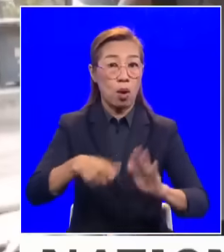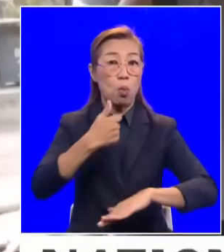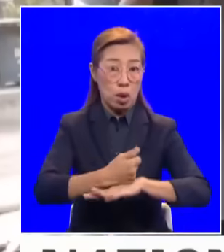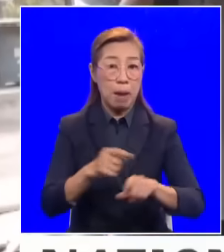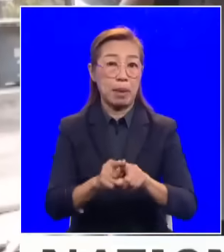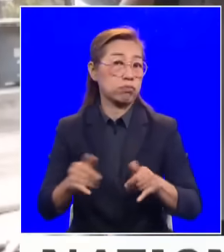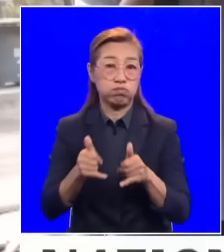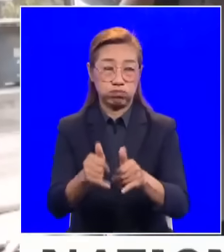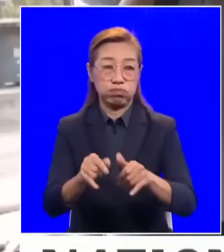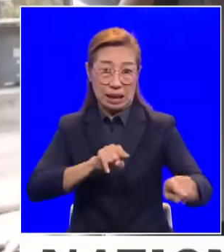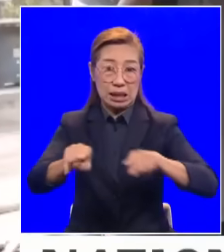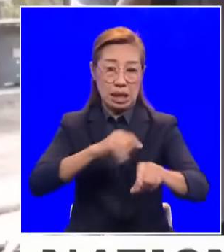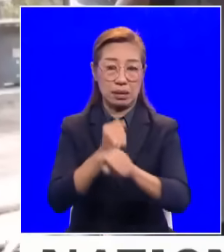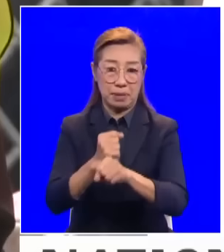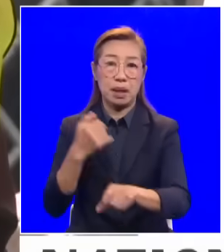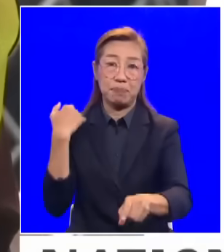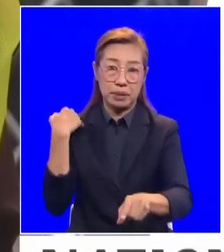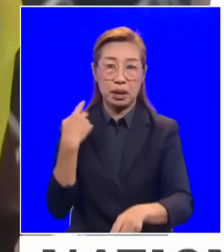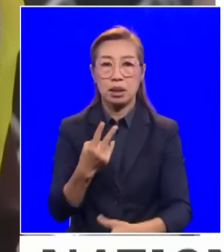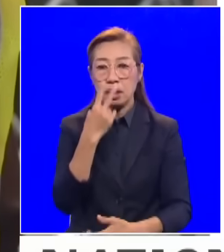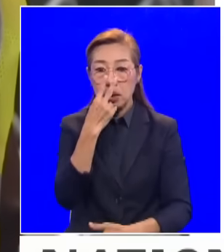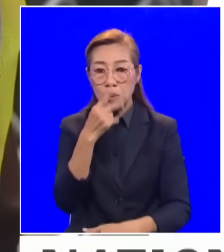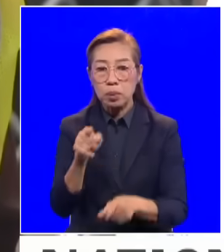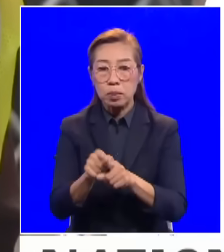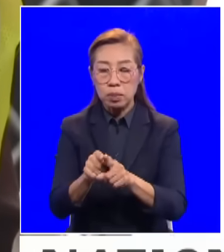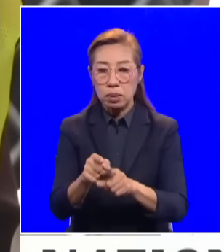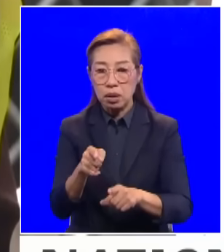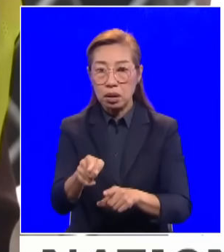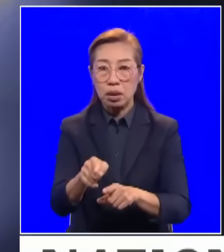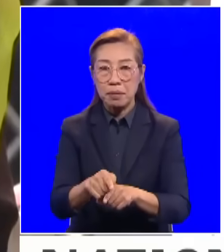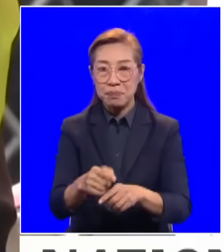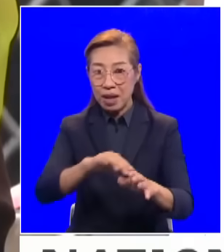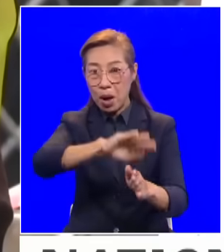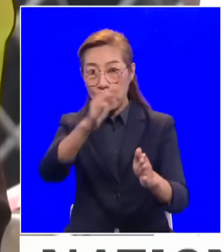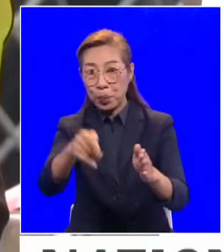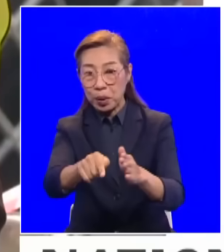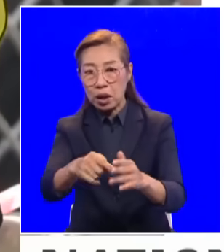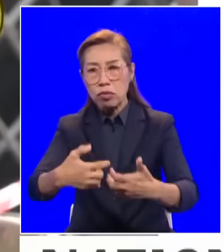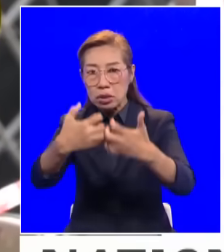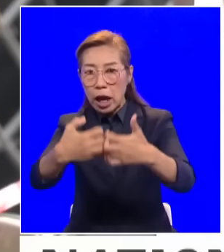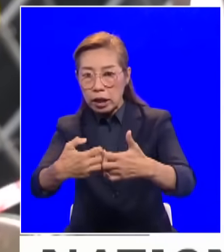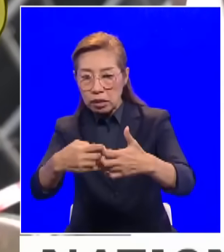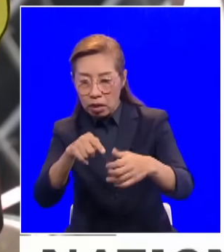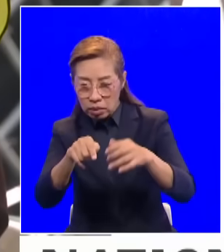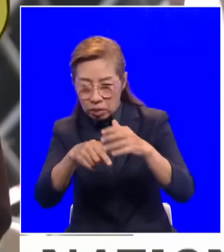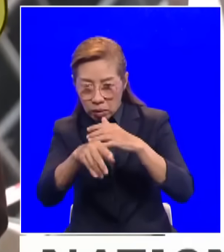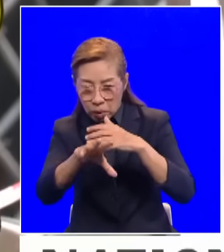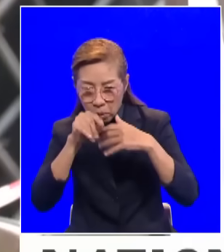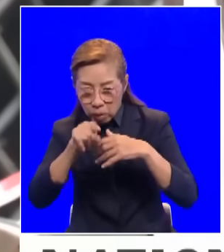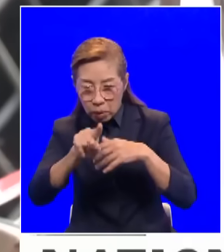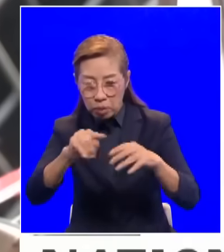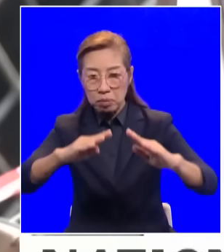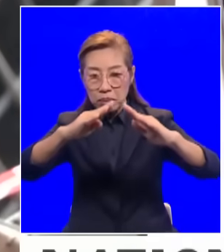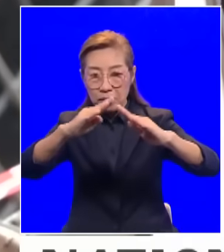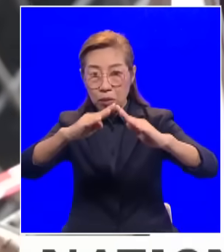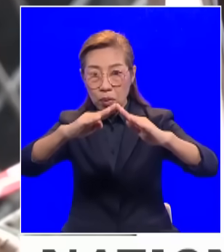เกิดเหตุด้วยนะคะรูปที่แสดงผลจากเครื่องไลฟ์ดีเทคเตอร์นะคะเป็นรูปพีระมิดความจุดยอดพีระมิด